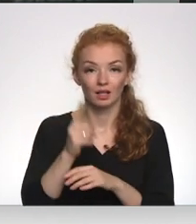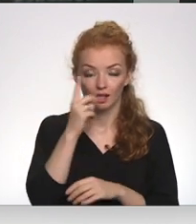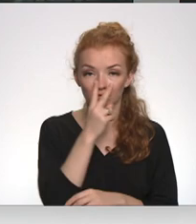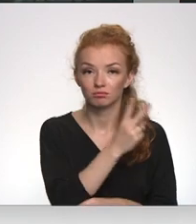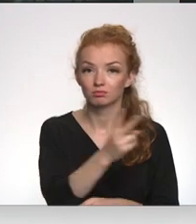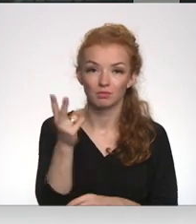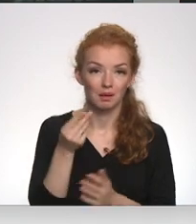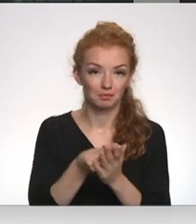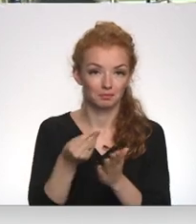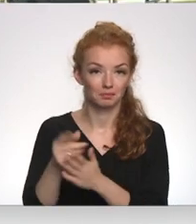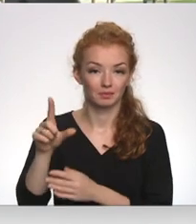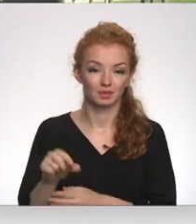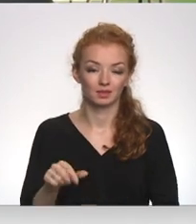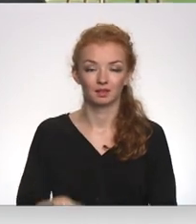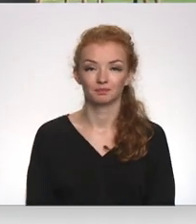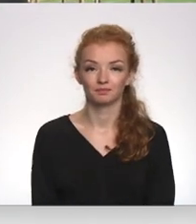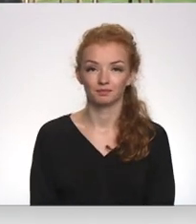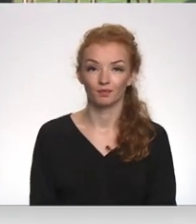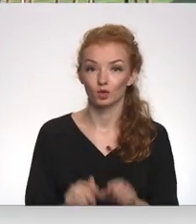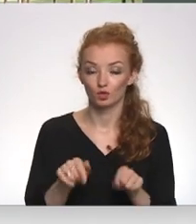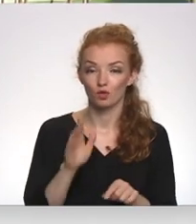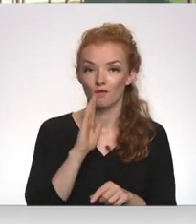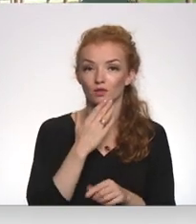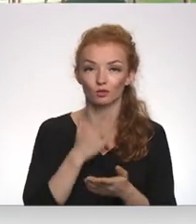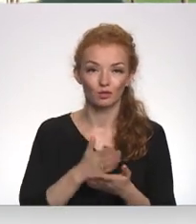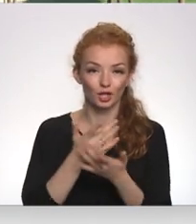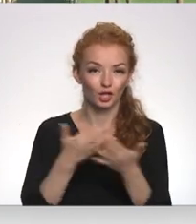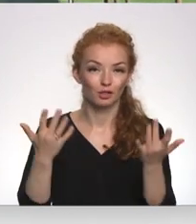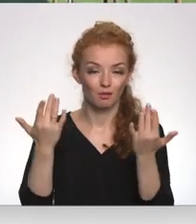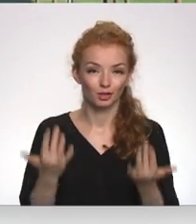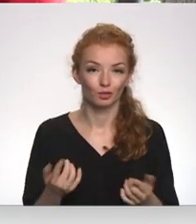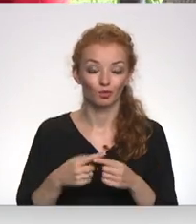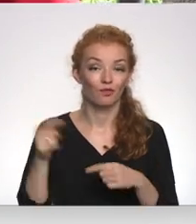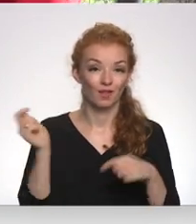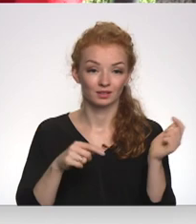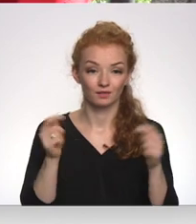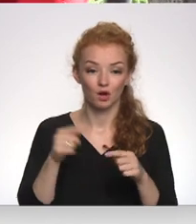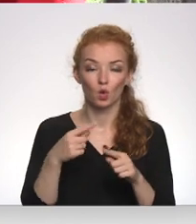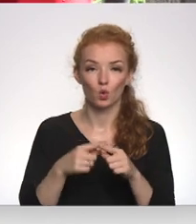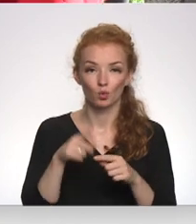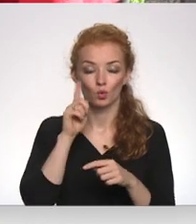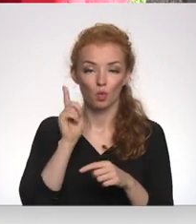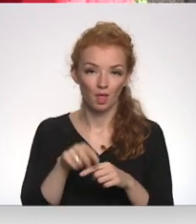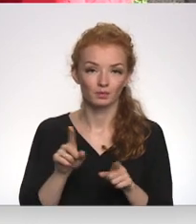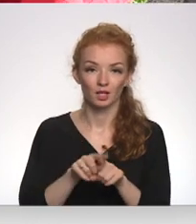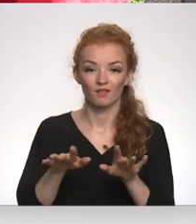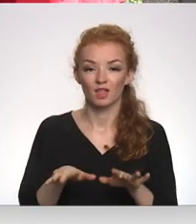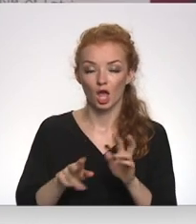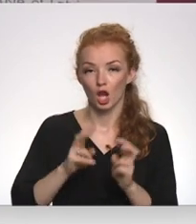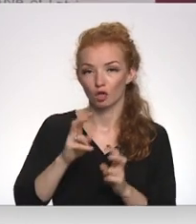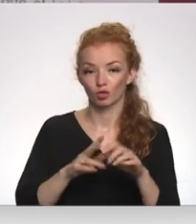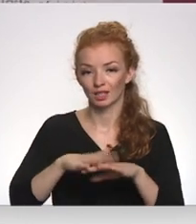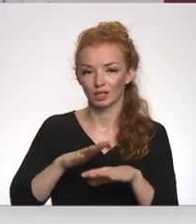nekā iepirkties. Šovasar atkal notiek dažādi pasākumi un festivāli, kur neatņemami ir vietējo ražotāju